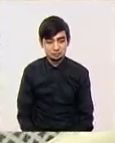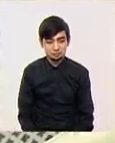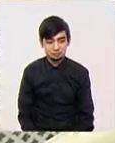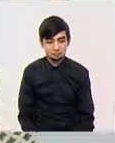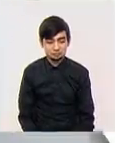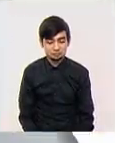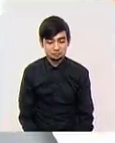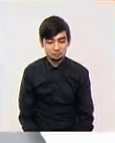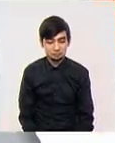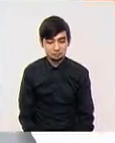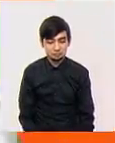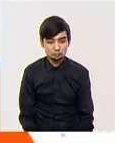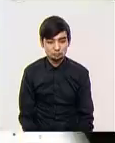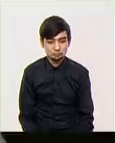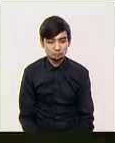да.